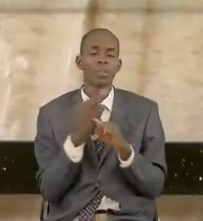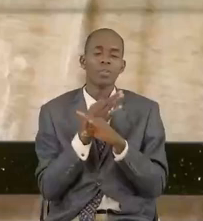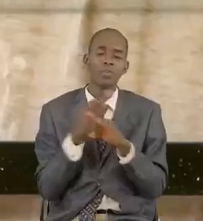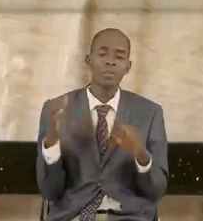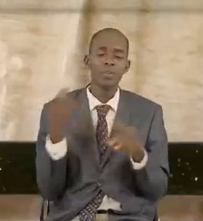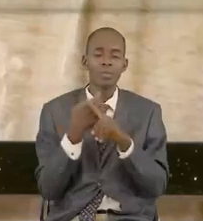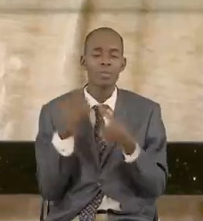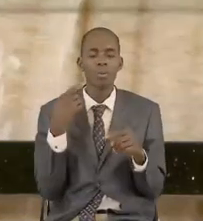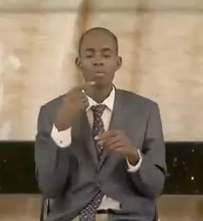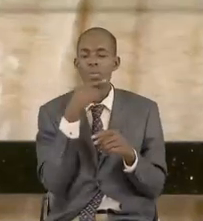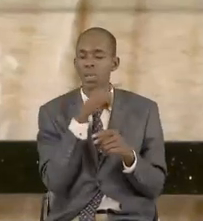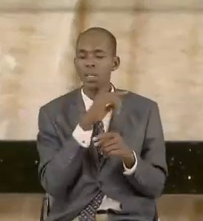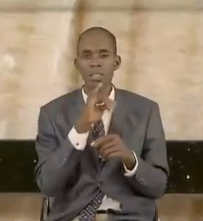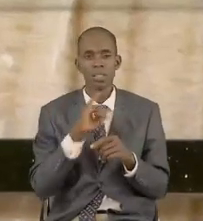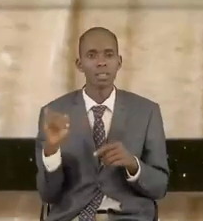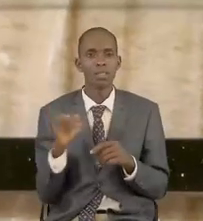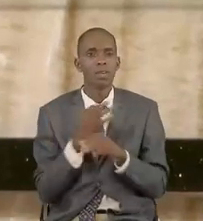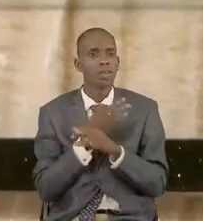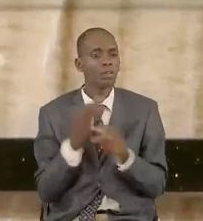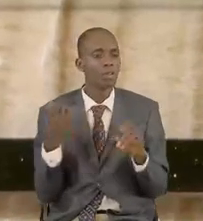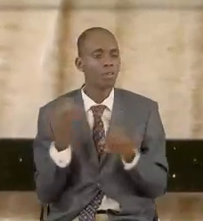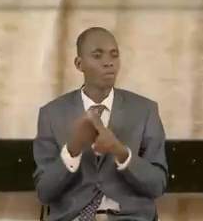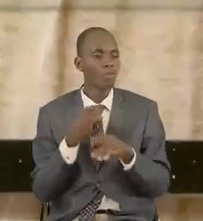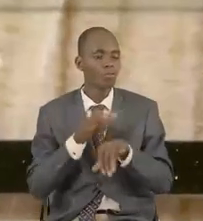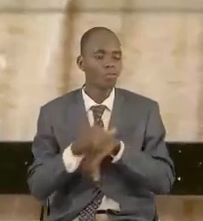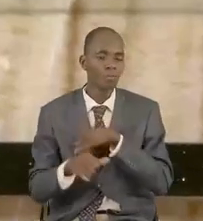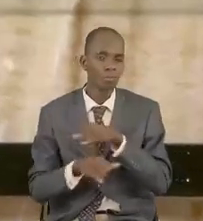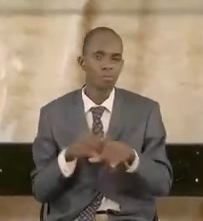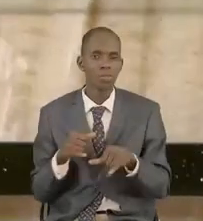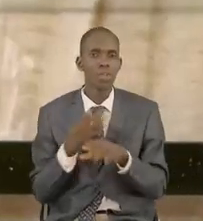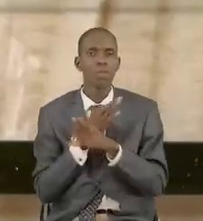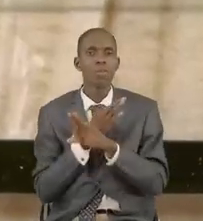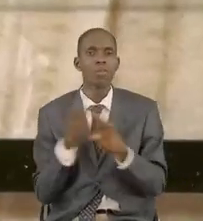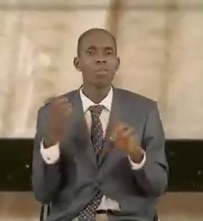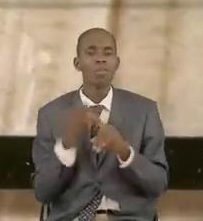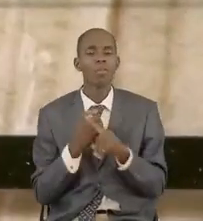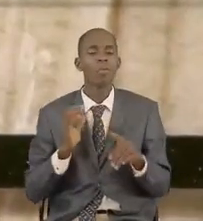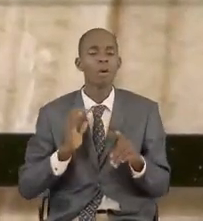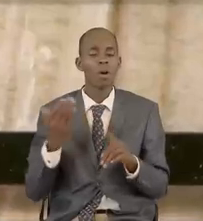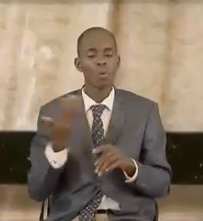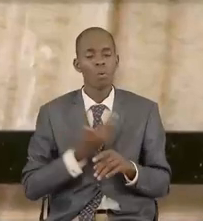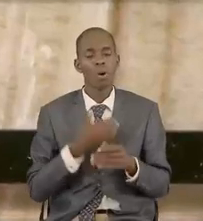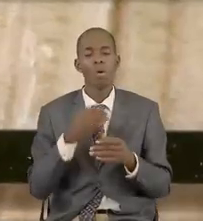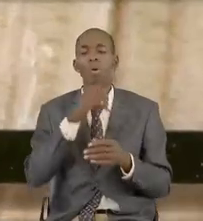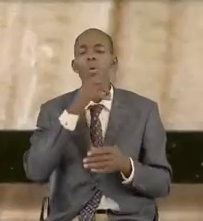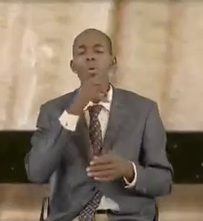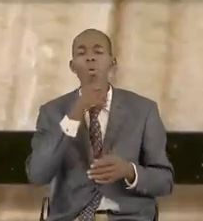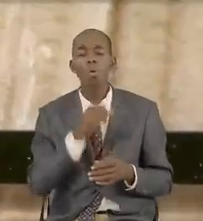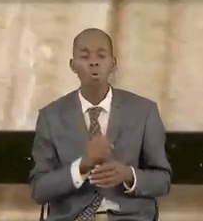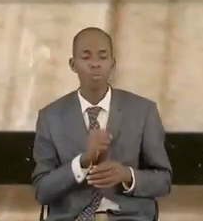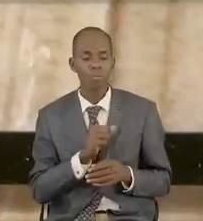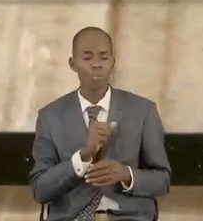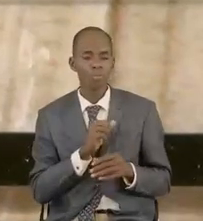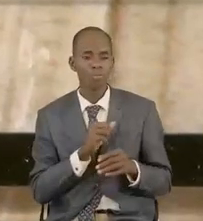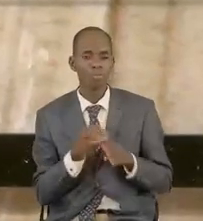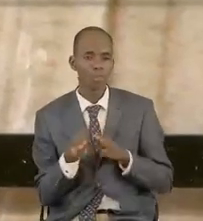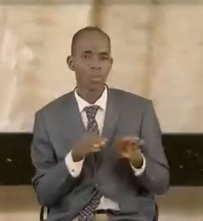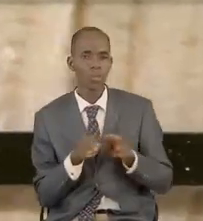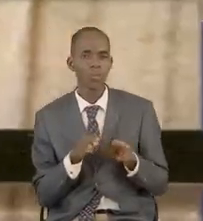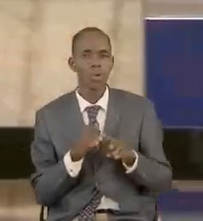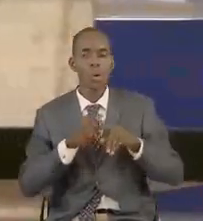libéré de la séduction affranchi de notre ancien de notre